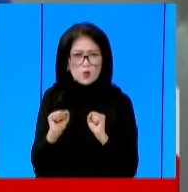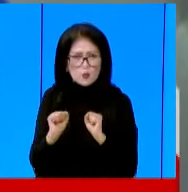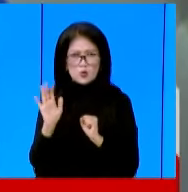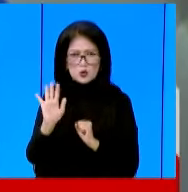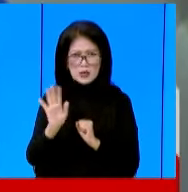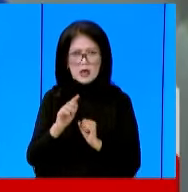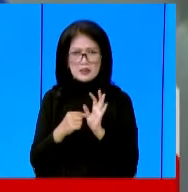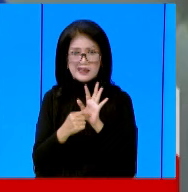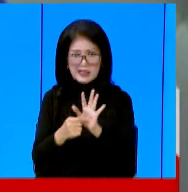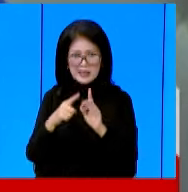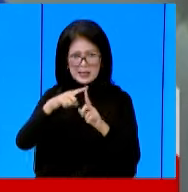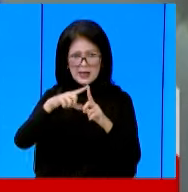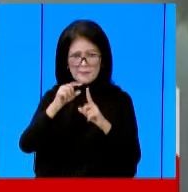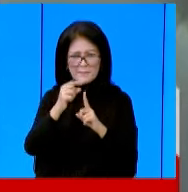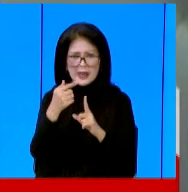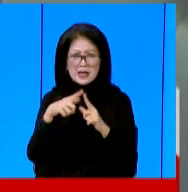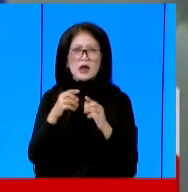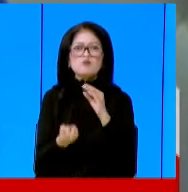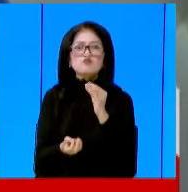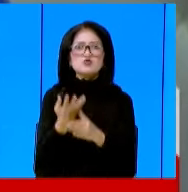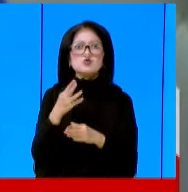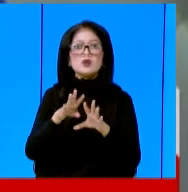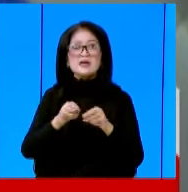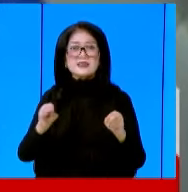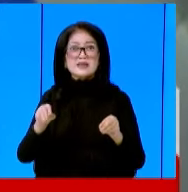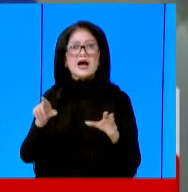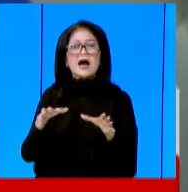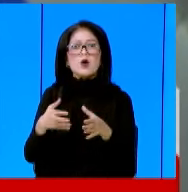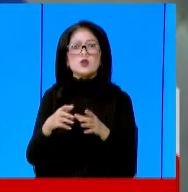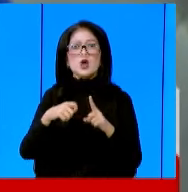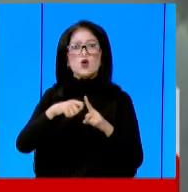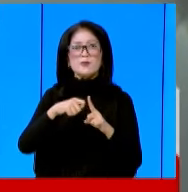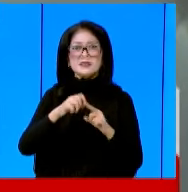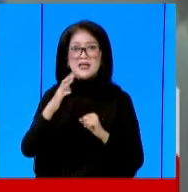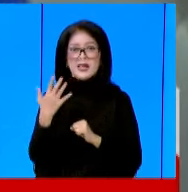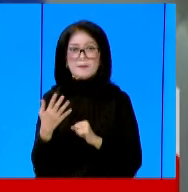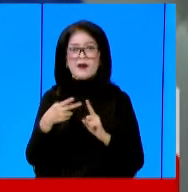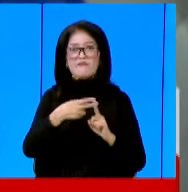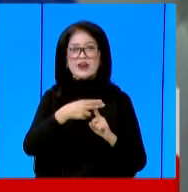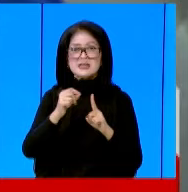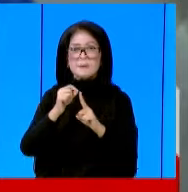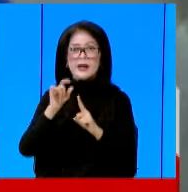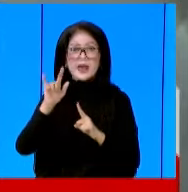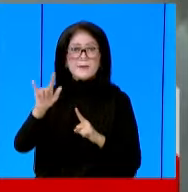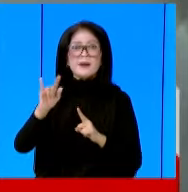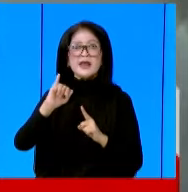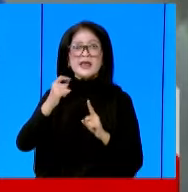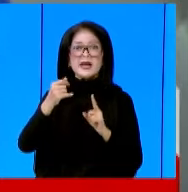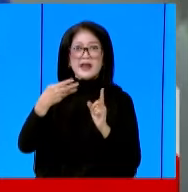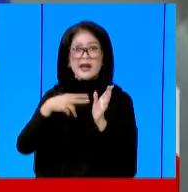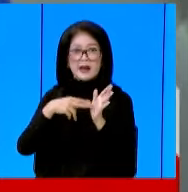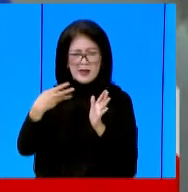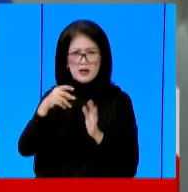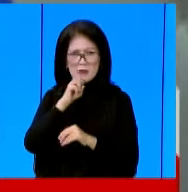tergesa-gesa. Pertanyaan mengenai Tapera muncul dalam rapat kerja disampaikan oleh anggota Komisi 5 fraksi PDIP, Irene Yusiana Roba